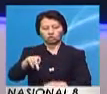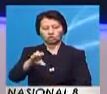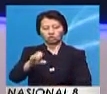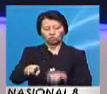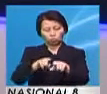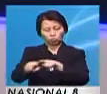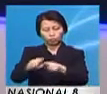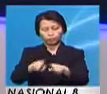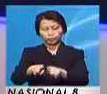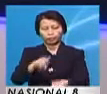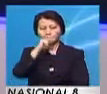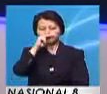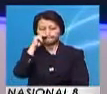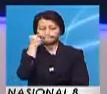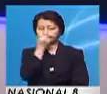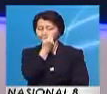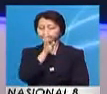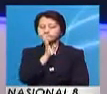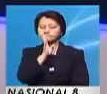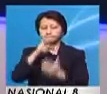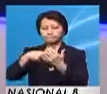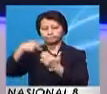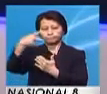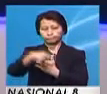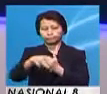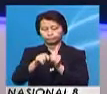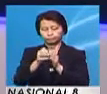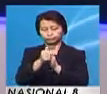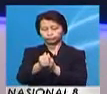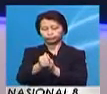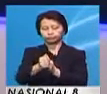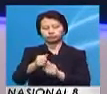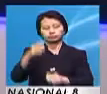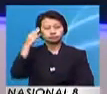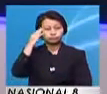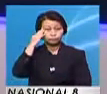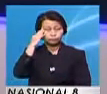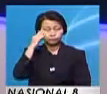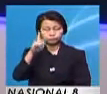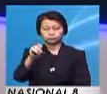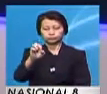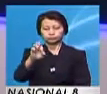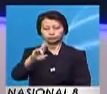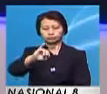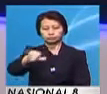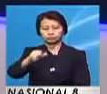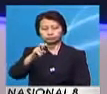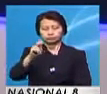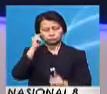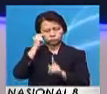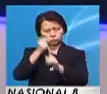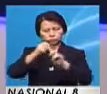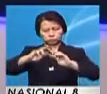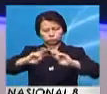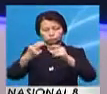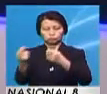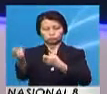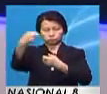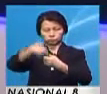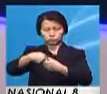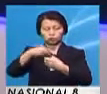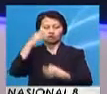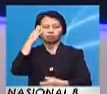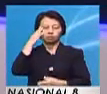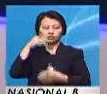Menteri Datuk Seri Najib Tun Razak, program inisiatif unit peneraju agenda Bumi Putra teraju itu bertujuan meningkatkan penyertaan syarikat Bumi